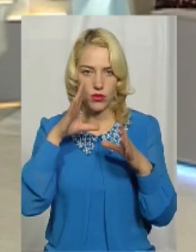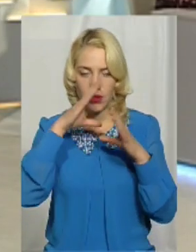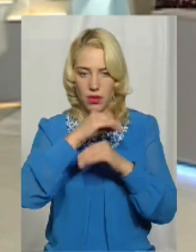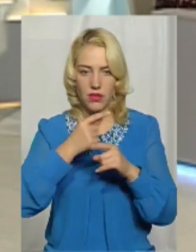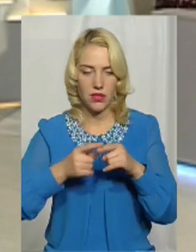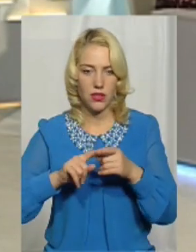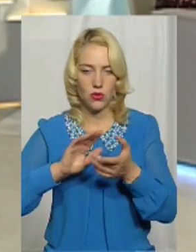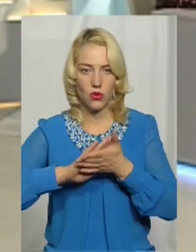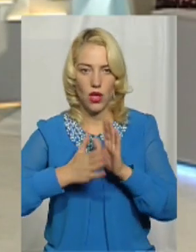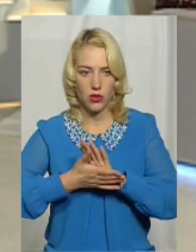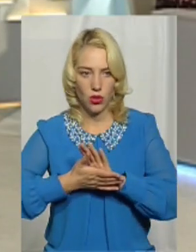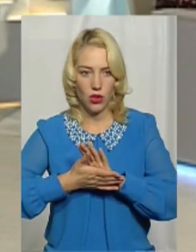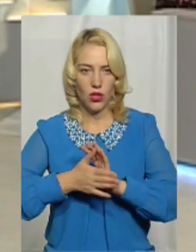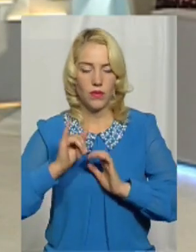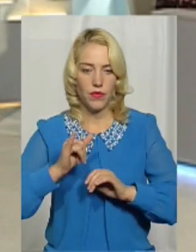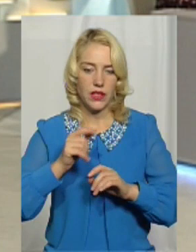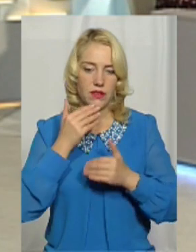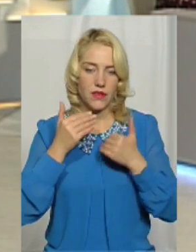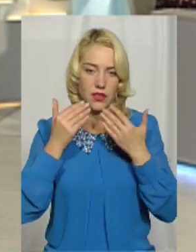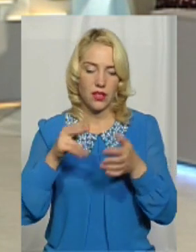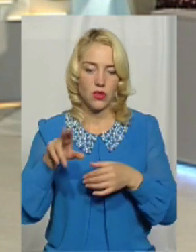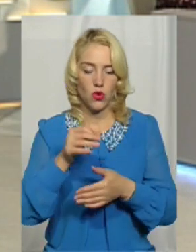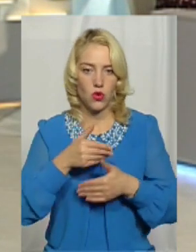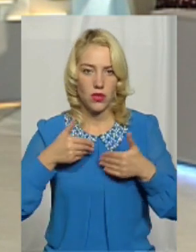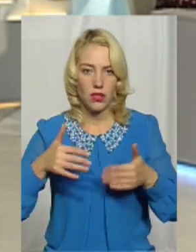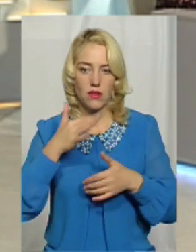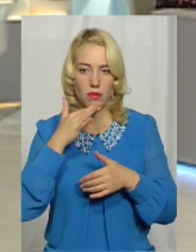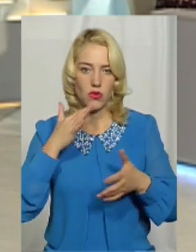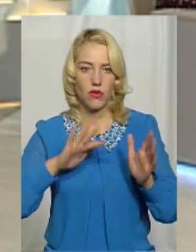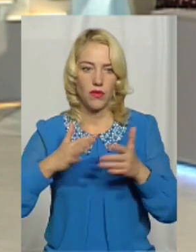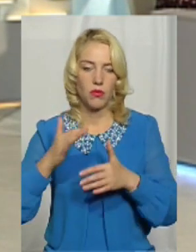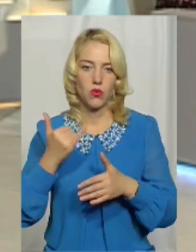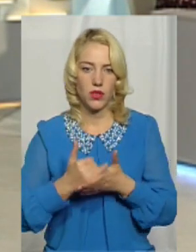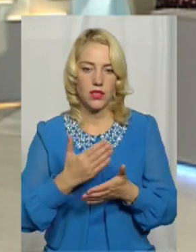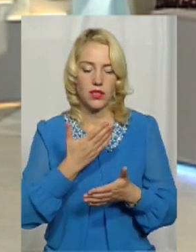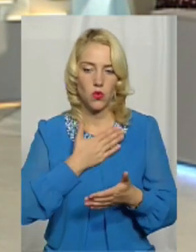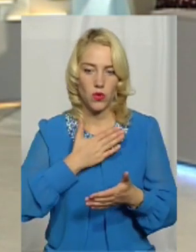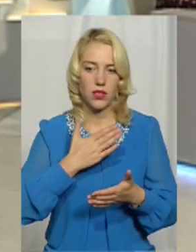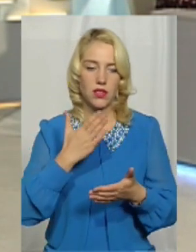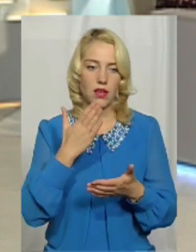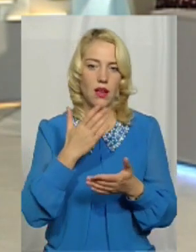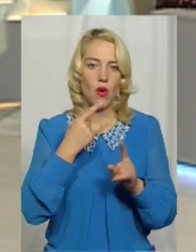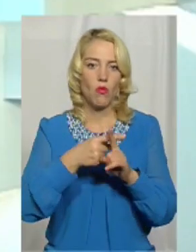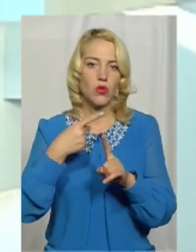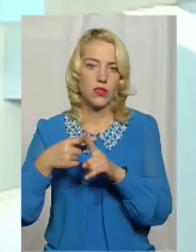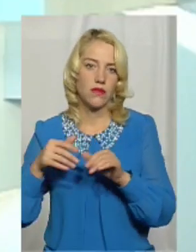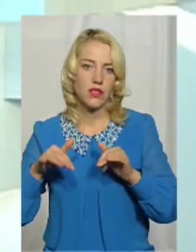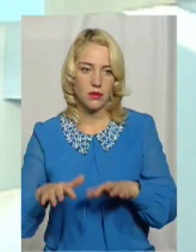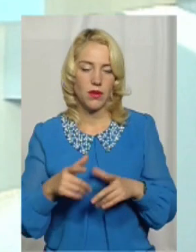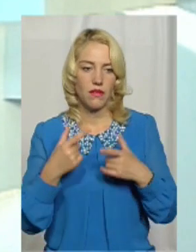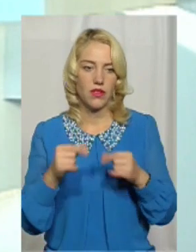справитися з цією ситуацією. Звертаються до нас, і в багатьох випадках у нас є такі позитивні справи,